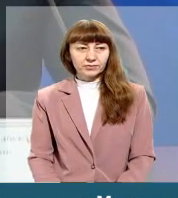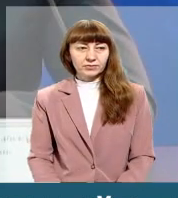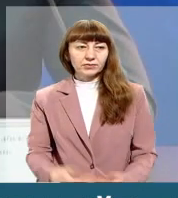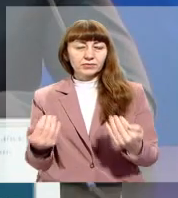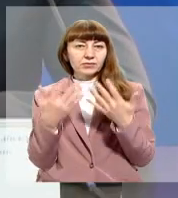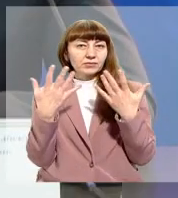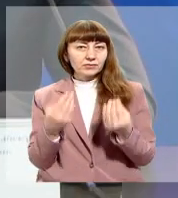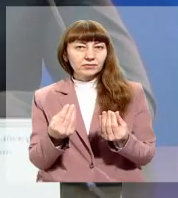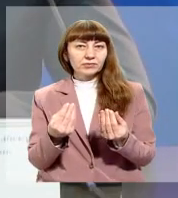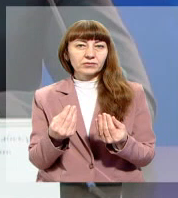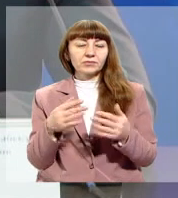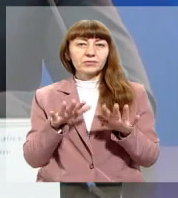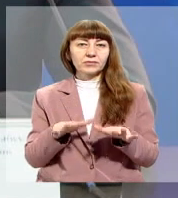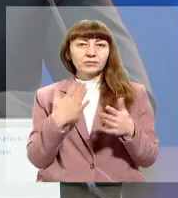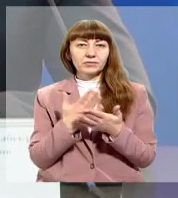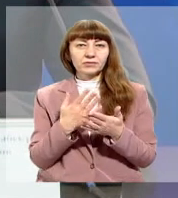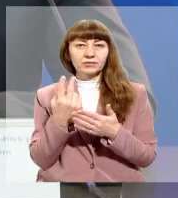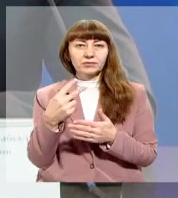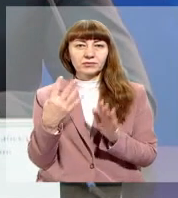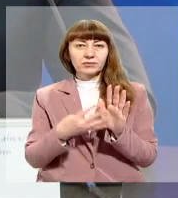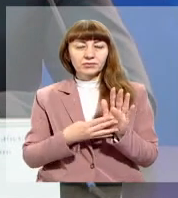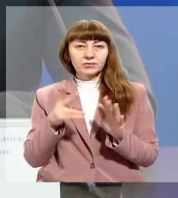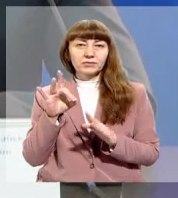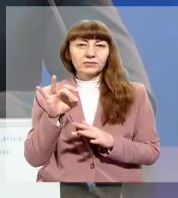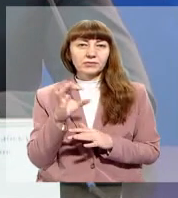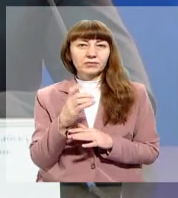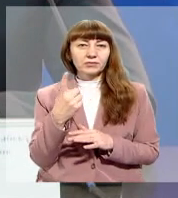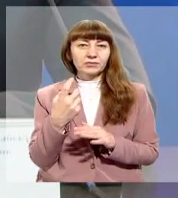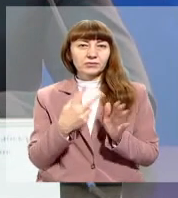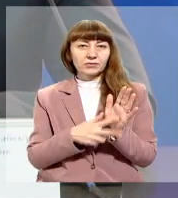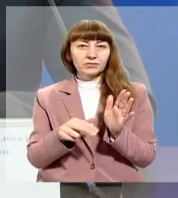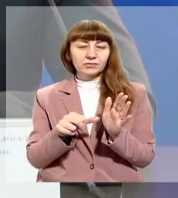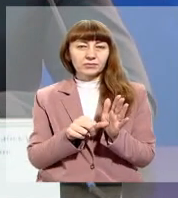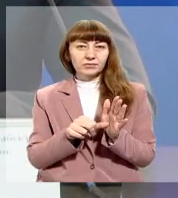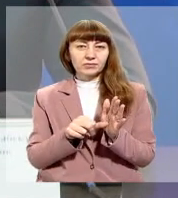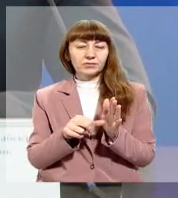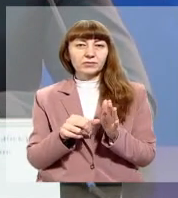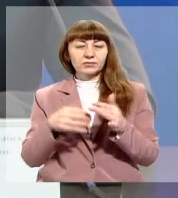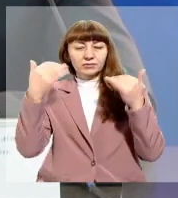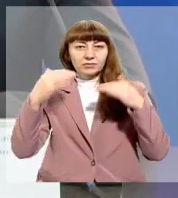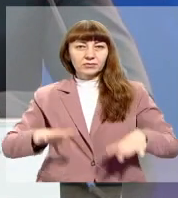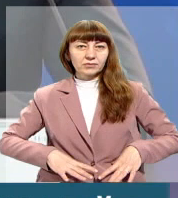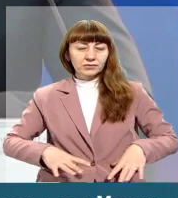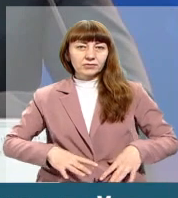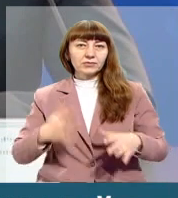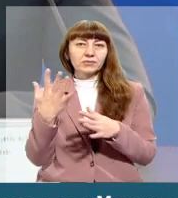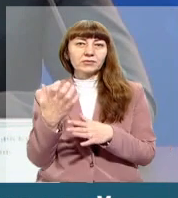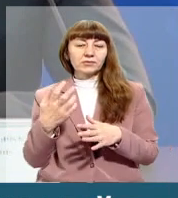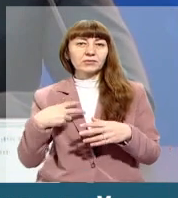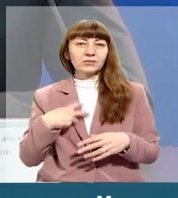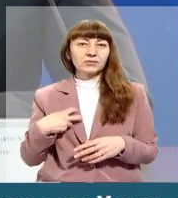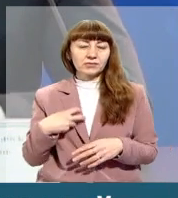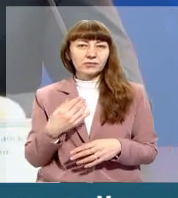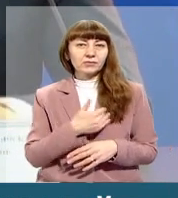На сегодняшний день у нас на базе имеется 29 голов КРС, 180 голов лошадей, а также 500 голов мелкого рогатого